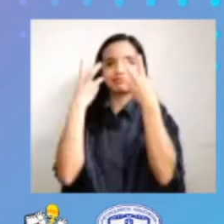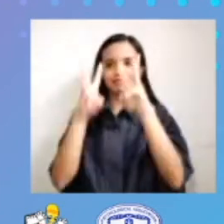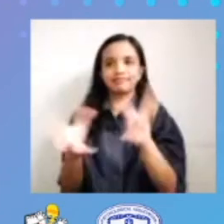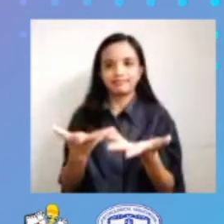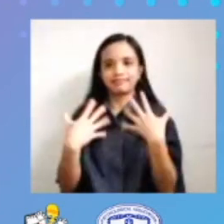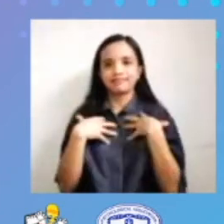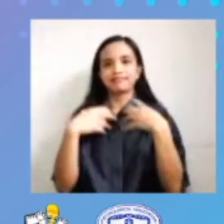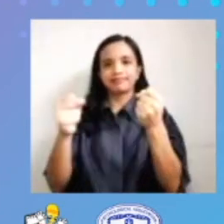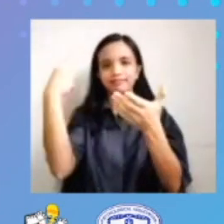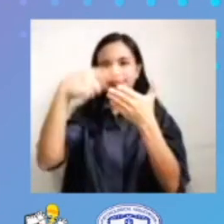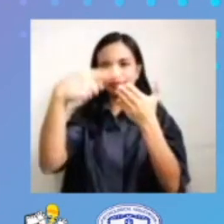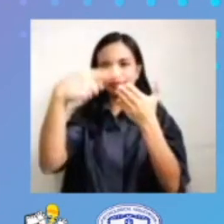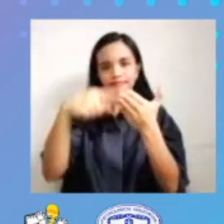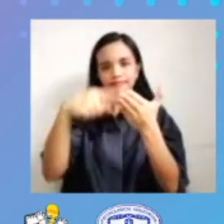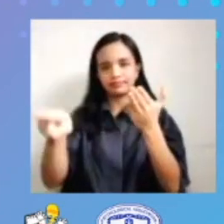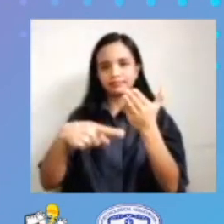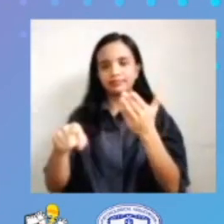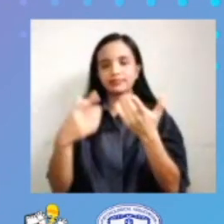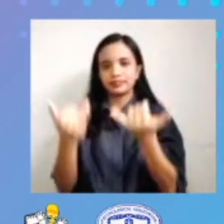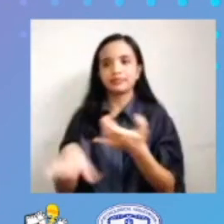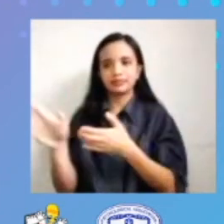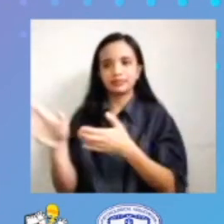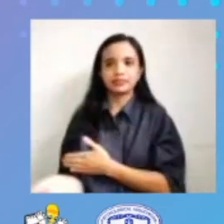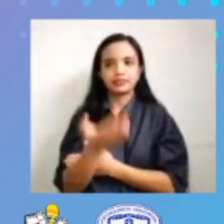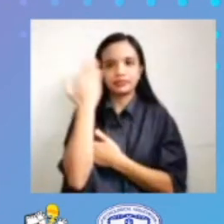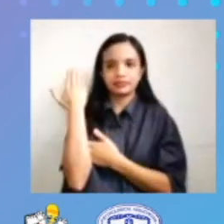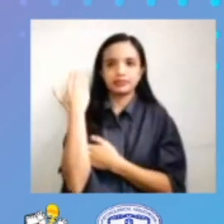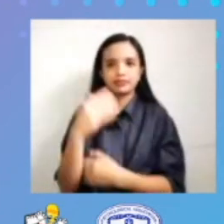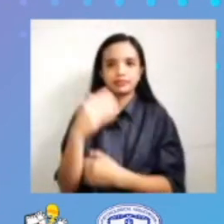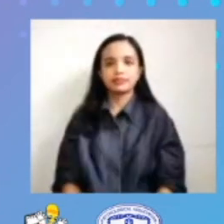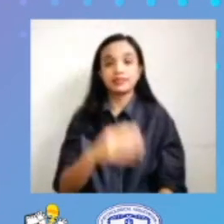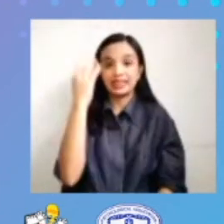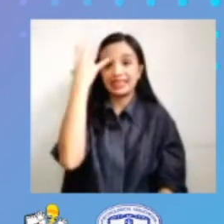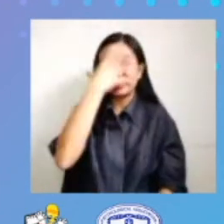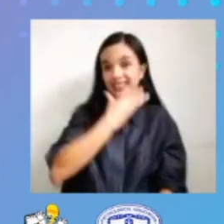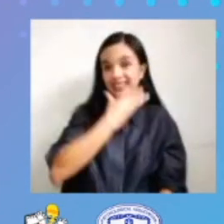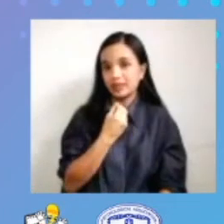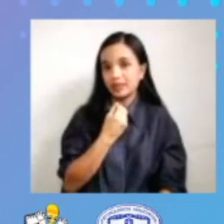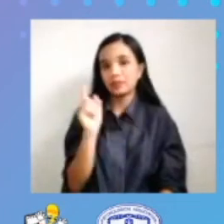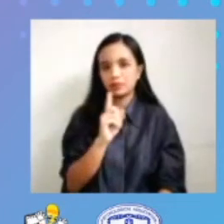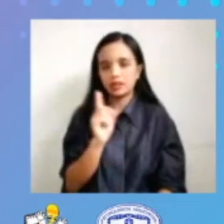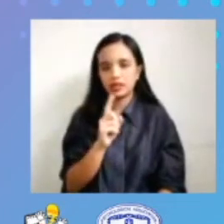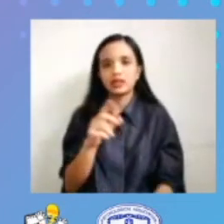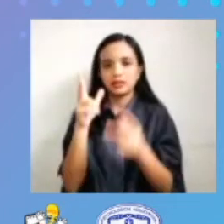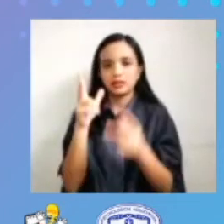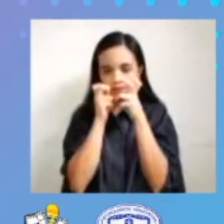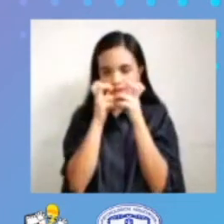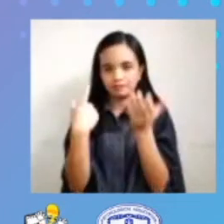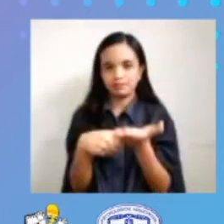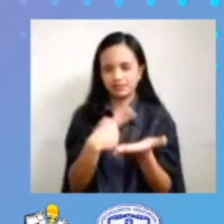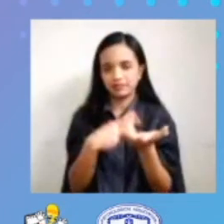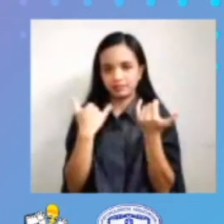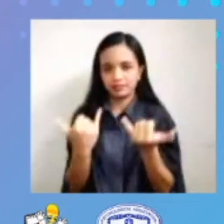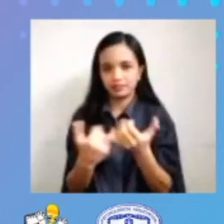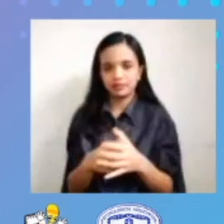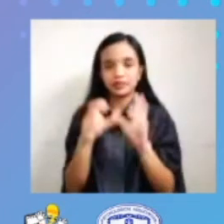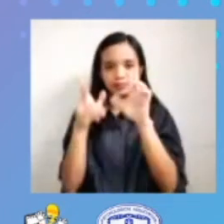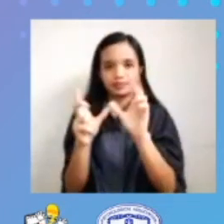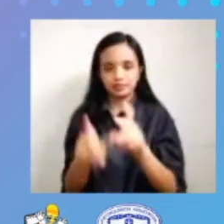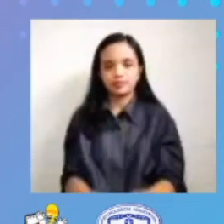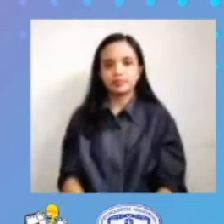ang pinanggagalingan ng negativity natin is because we complain a lot, no? Ang liit na bagay you complain, ang liit na bagay, parang minsan you just say it, but